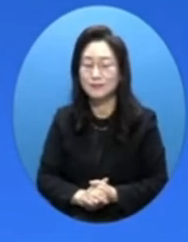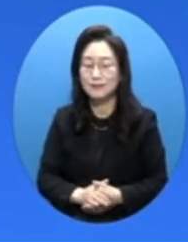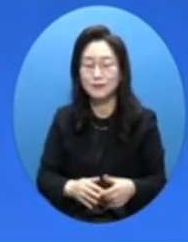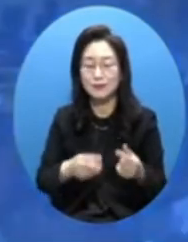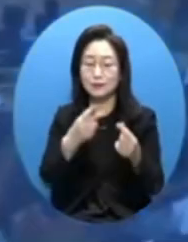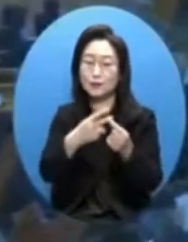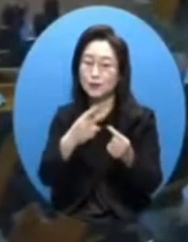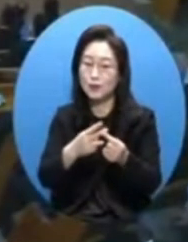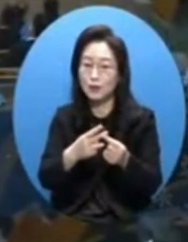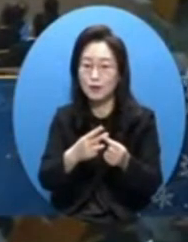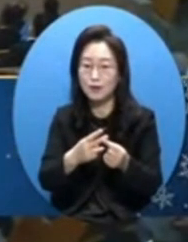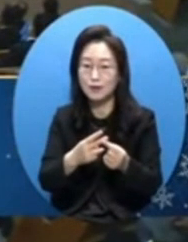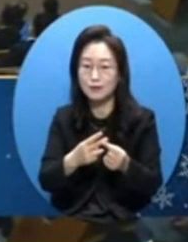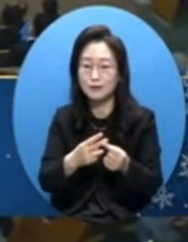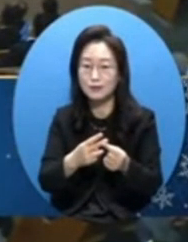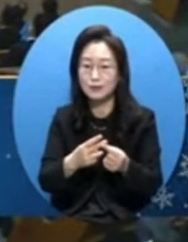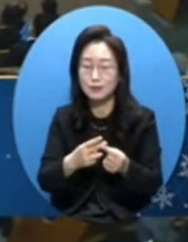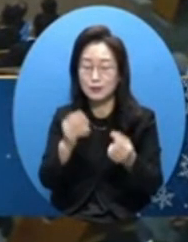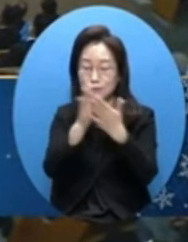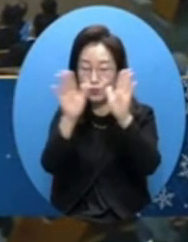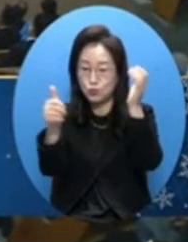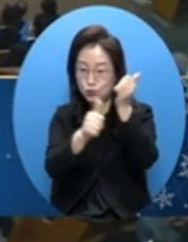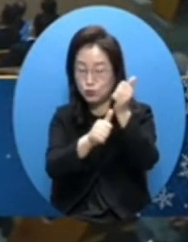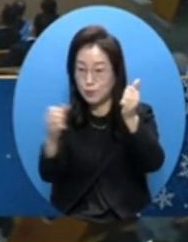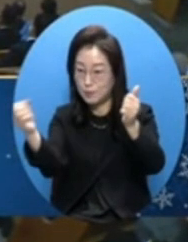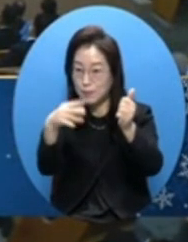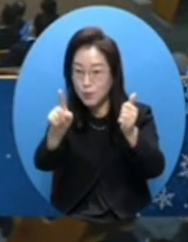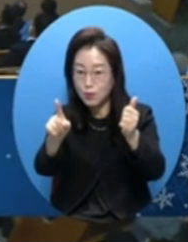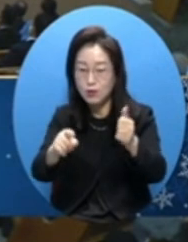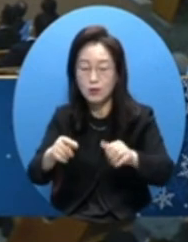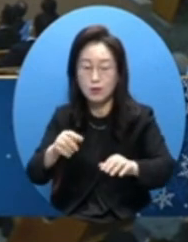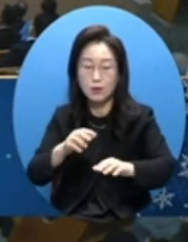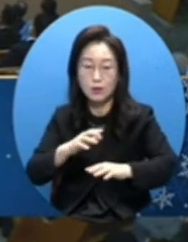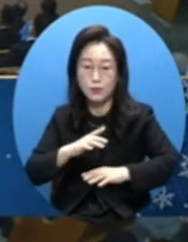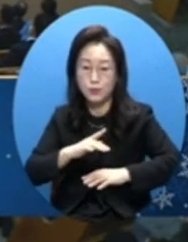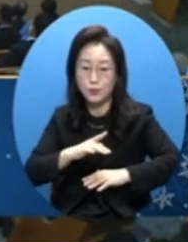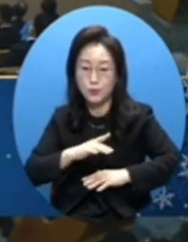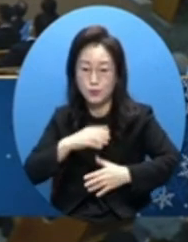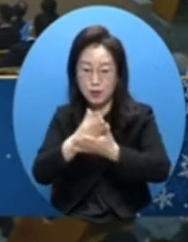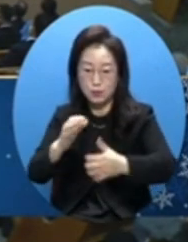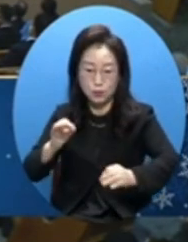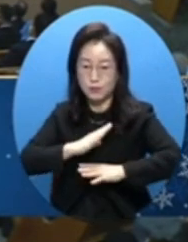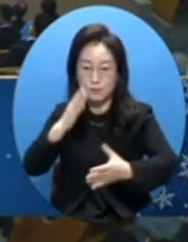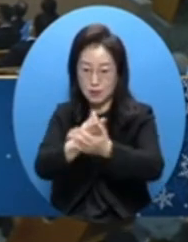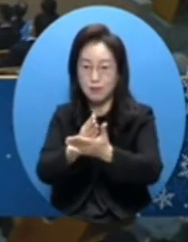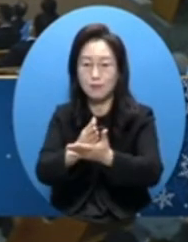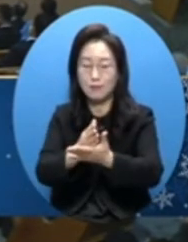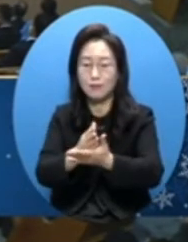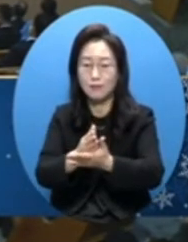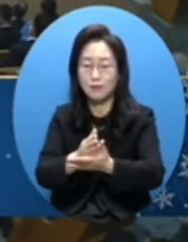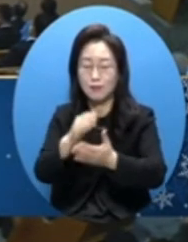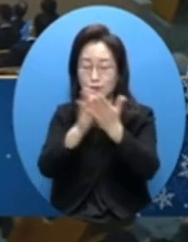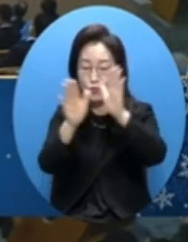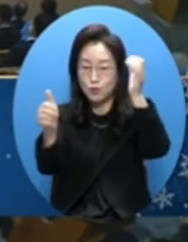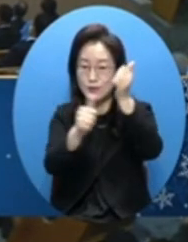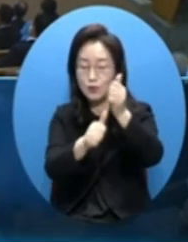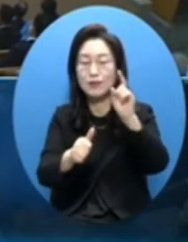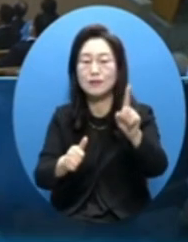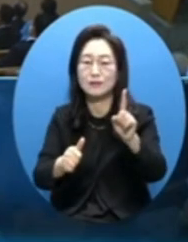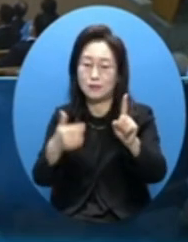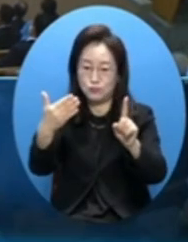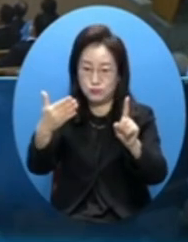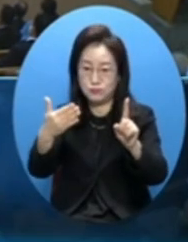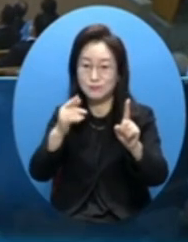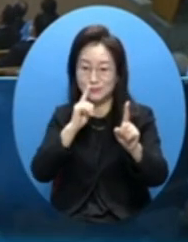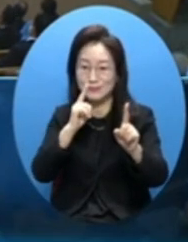둘째로 주님께서 여호수아에게 강조하신 말씀은 두려워하지 말고 놀라지 말라는 것입니다. 여호수아서 1장